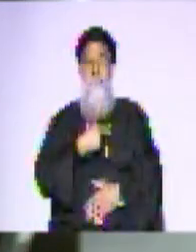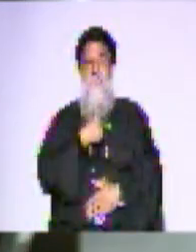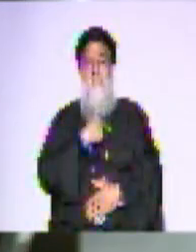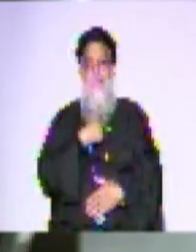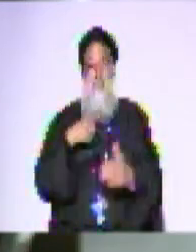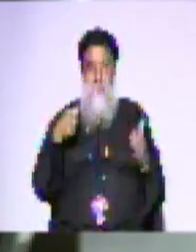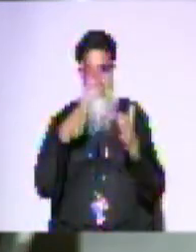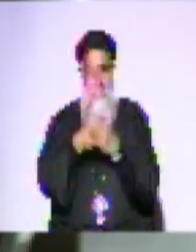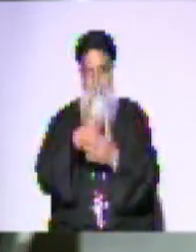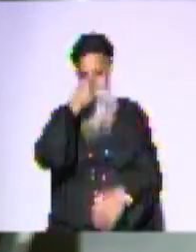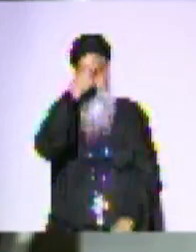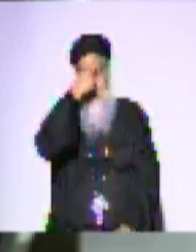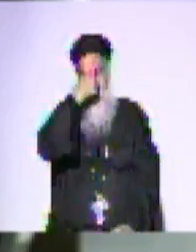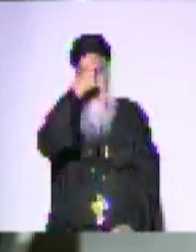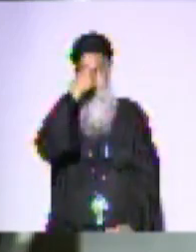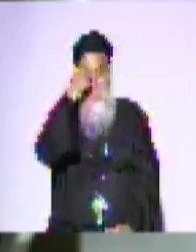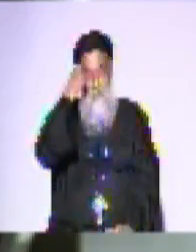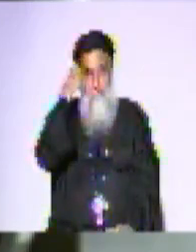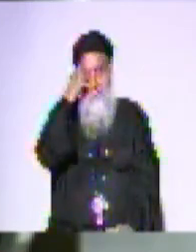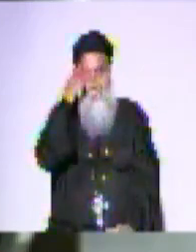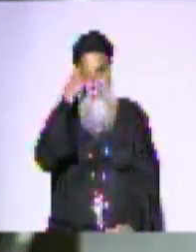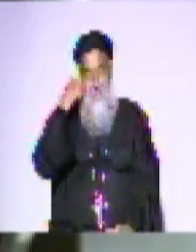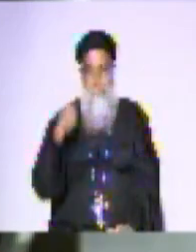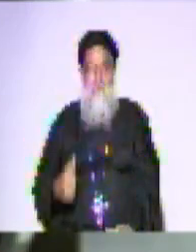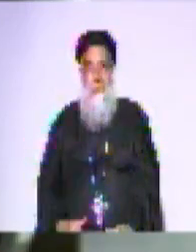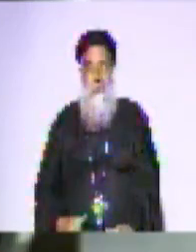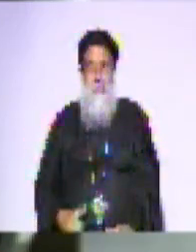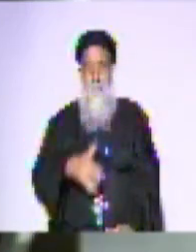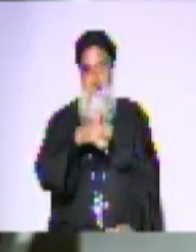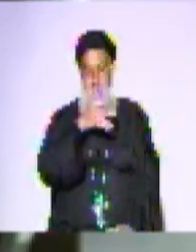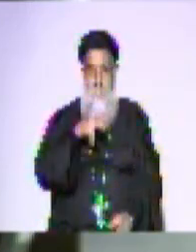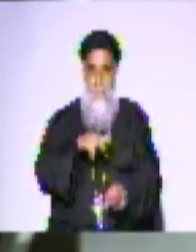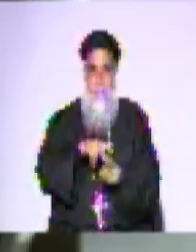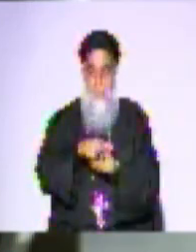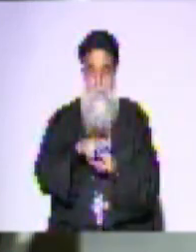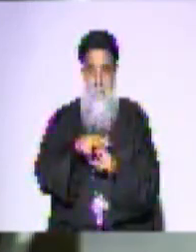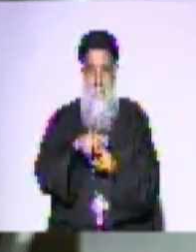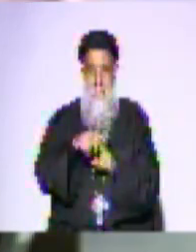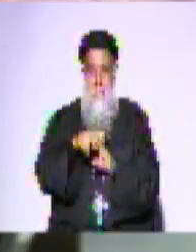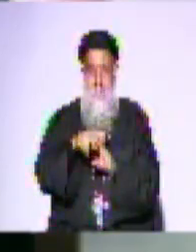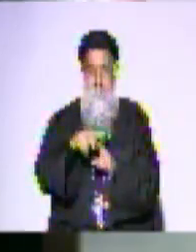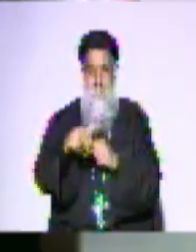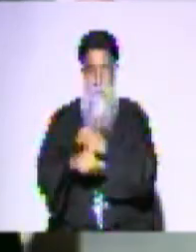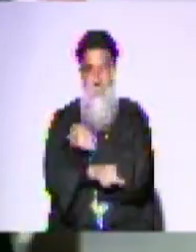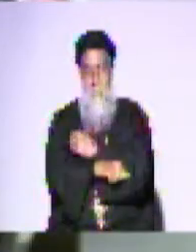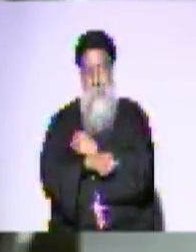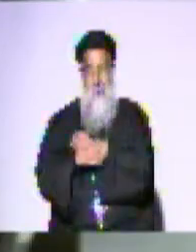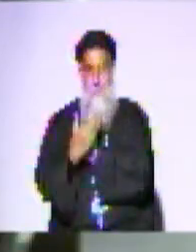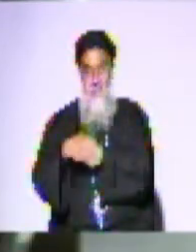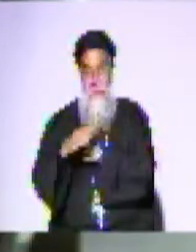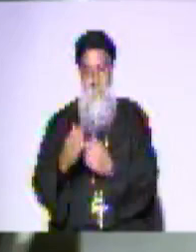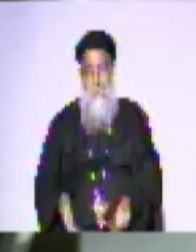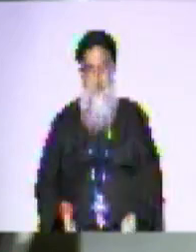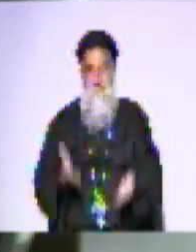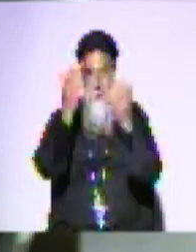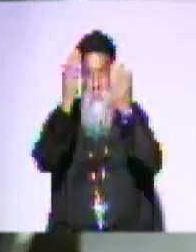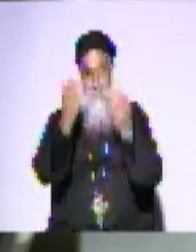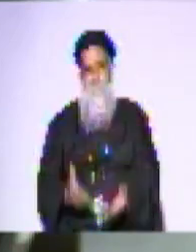الصوم علشان أسبوع الآلام الآباء بيبقوا مشغولين لغاية ما بعد عيد القيامة.